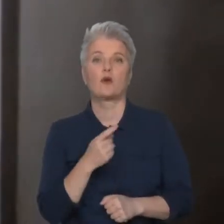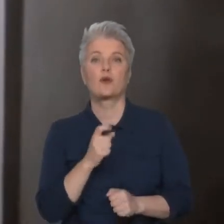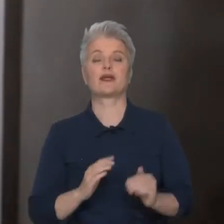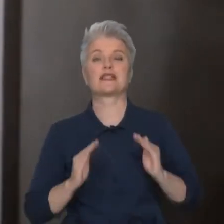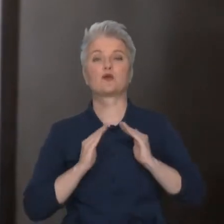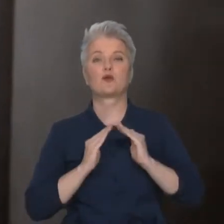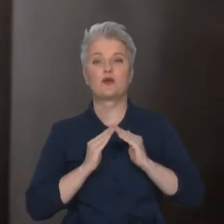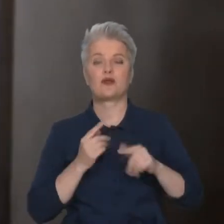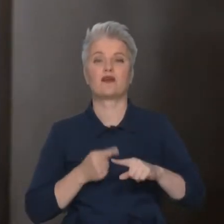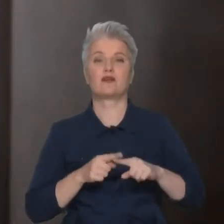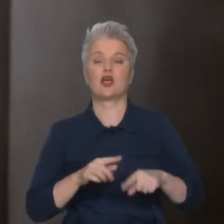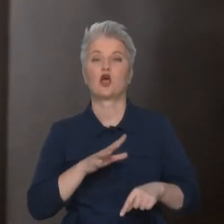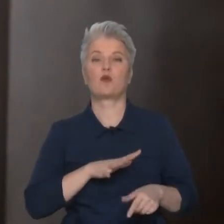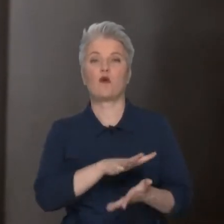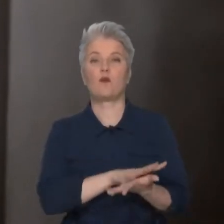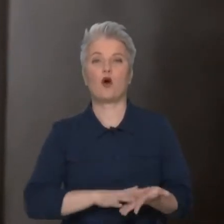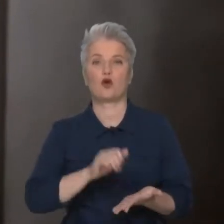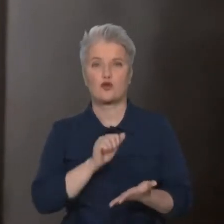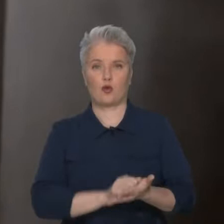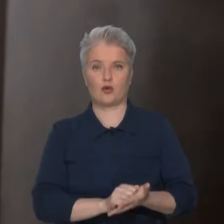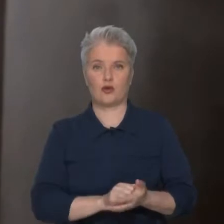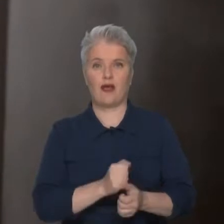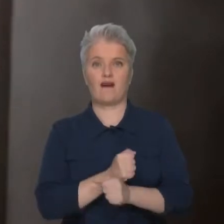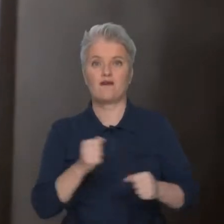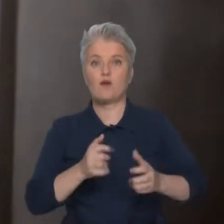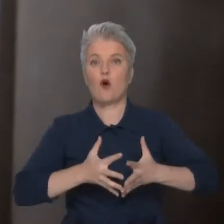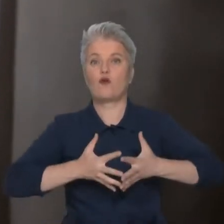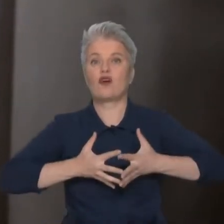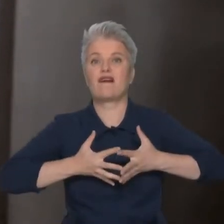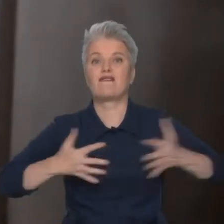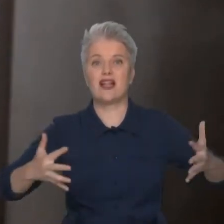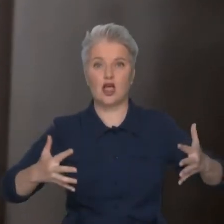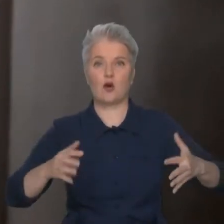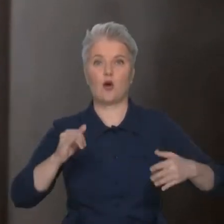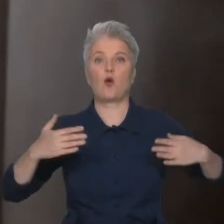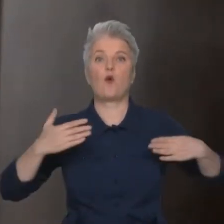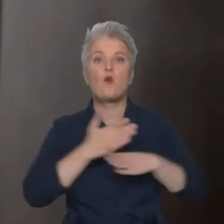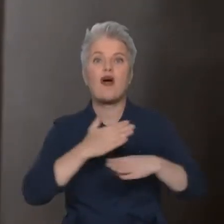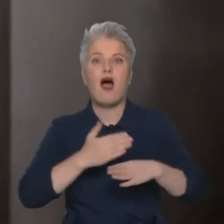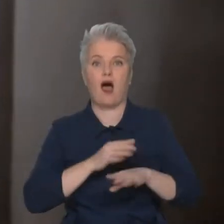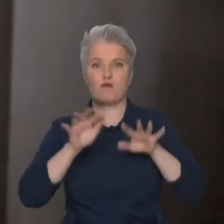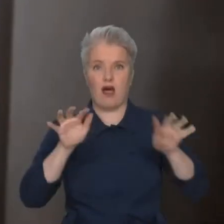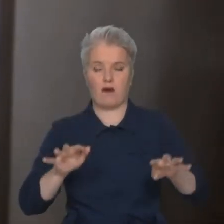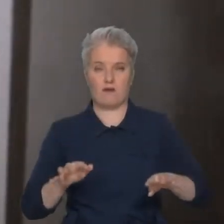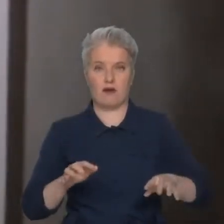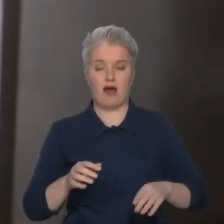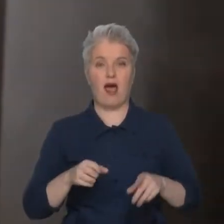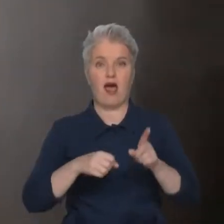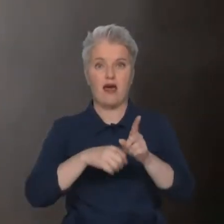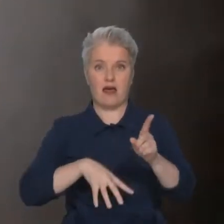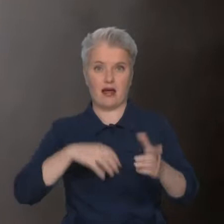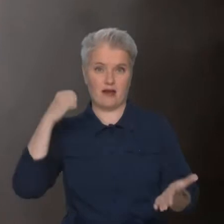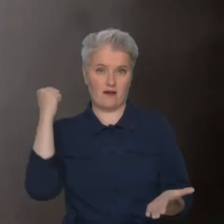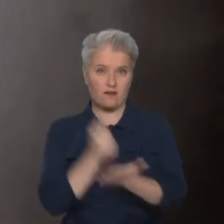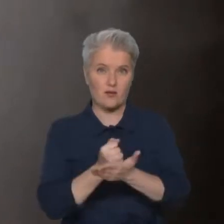був пошкоджений вибуховою хвилею та уламками. Власне, ракета влучила просто